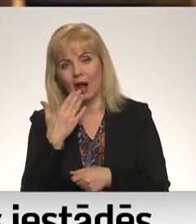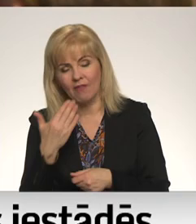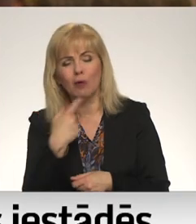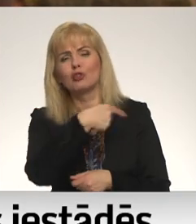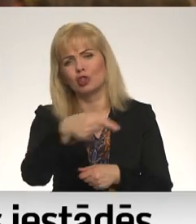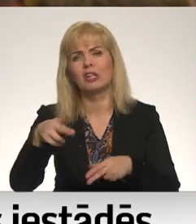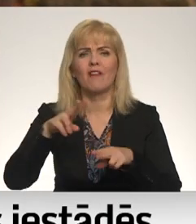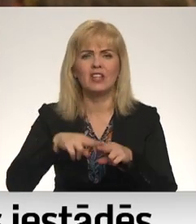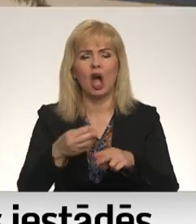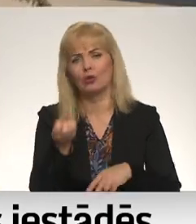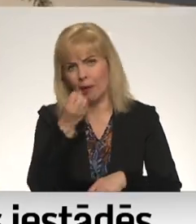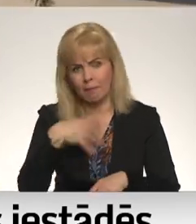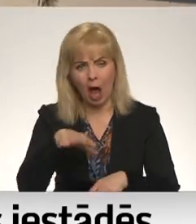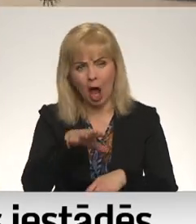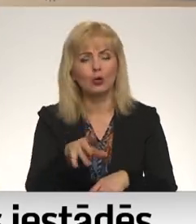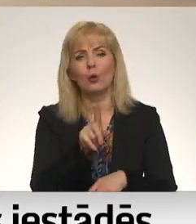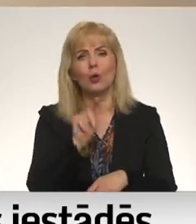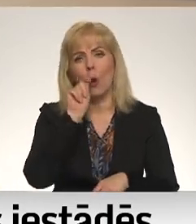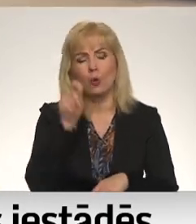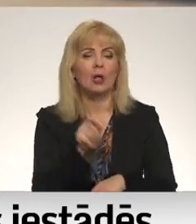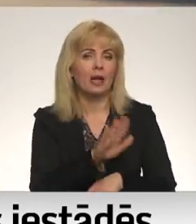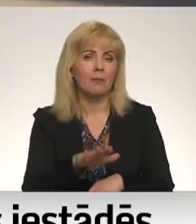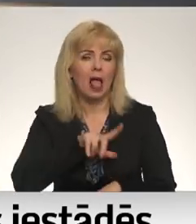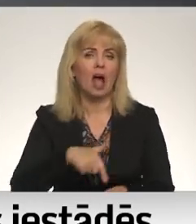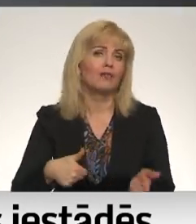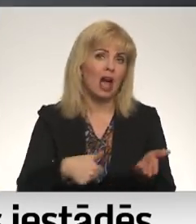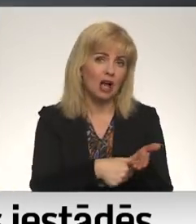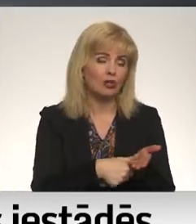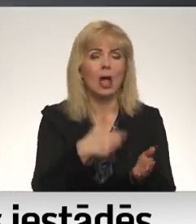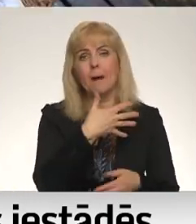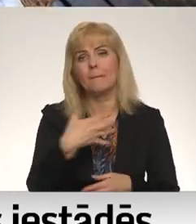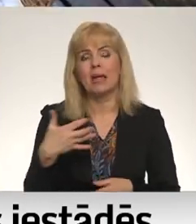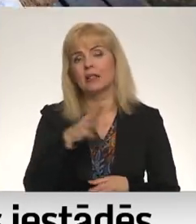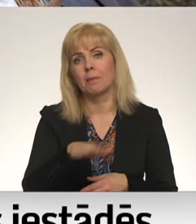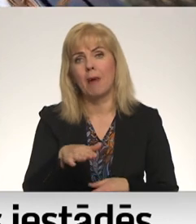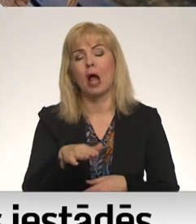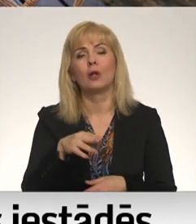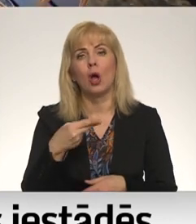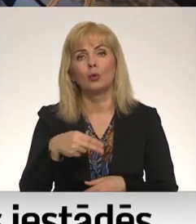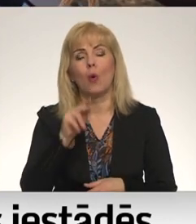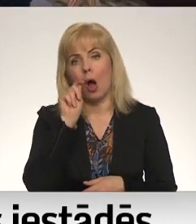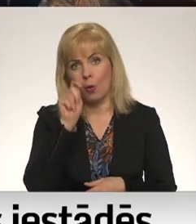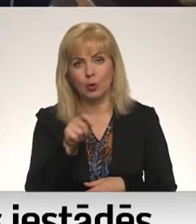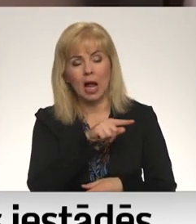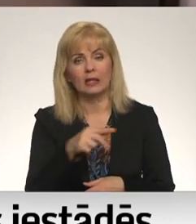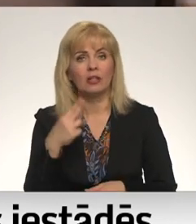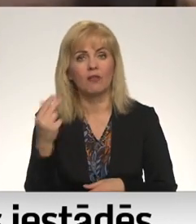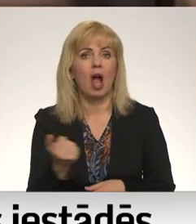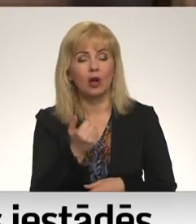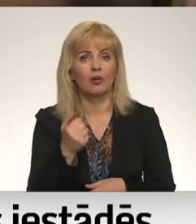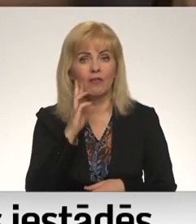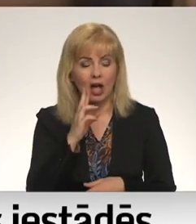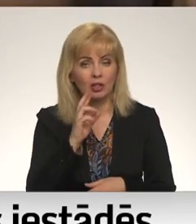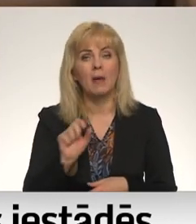Latvijas dārziņos, kur uzņemti ukraiņu bērni. Latvijā ir reģistrēti gandrīz 500 bērni no Ukrainas līdz 2 gadu vecumam un vairāk